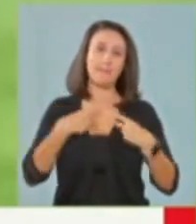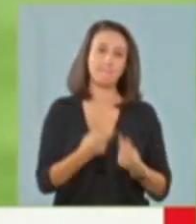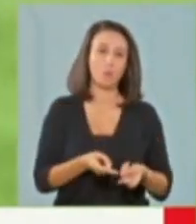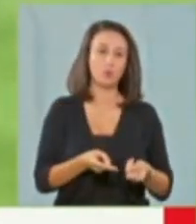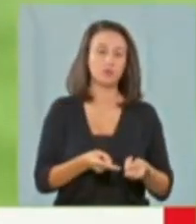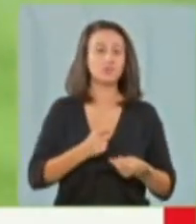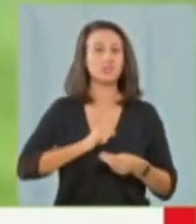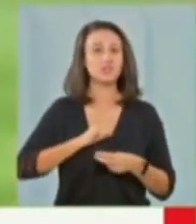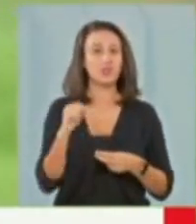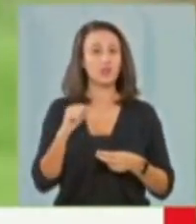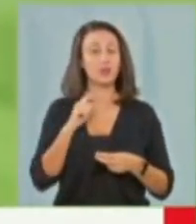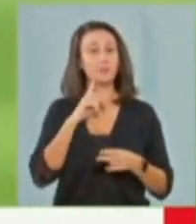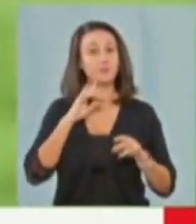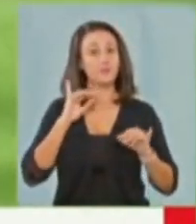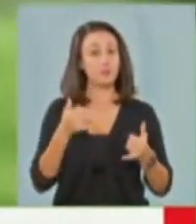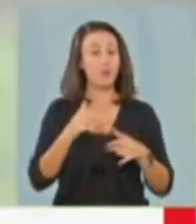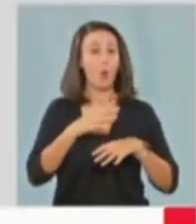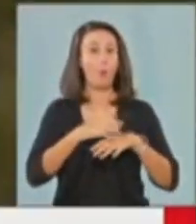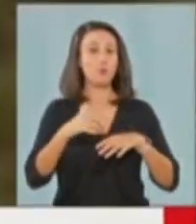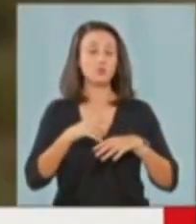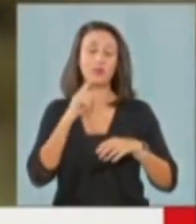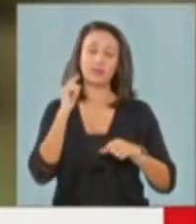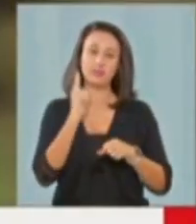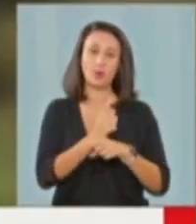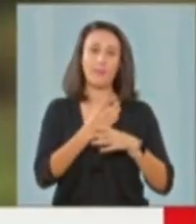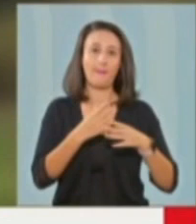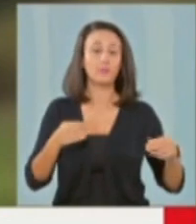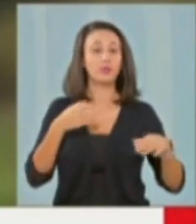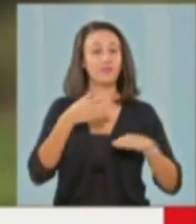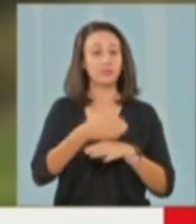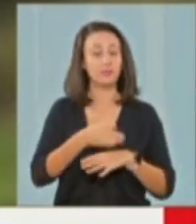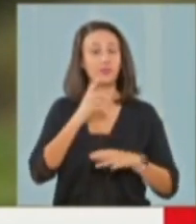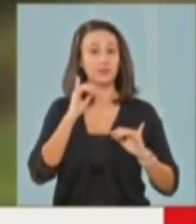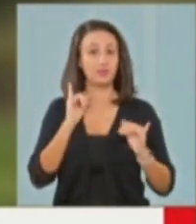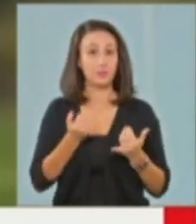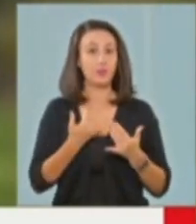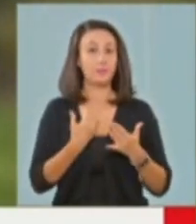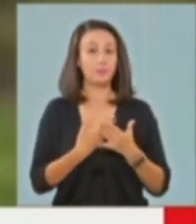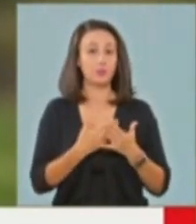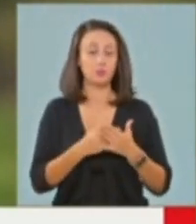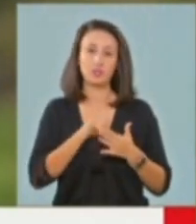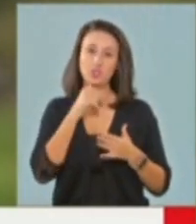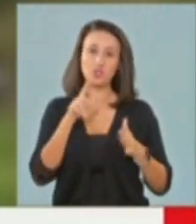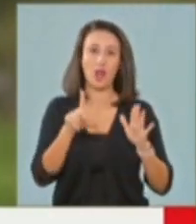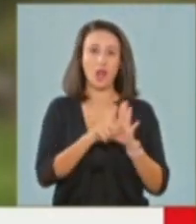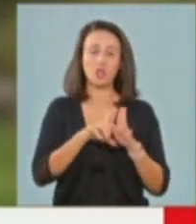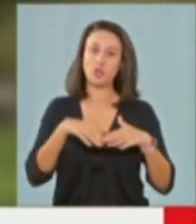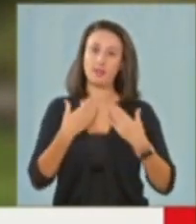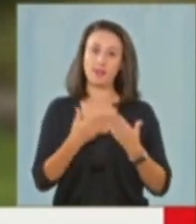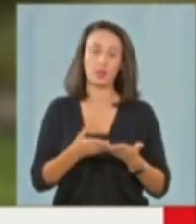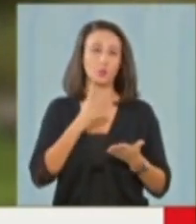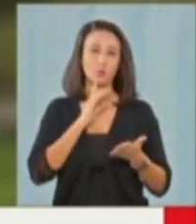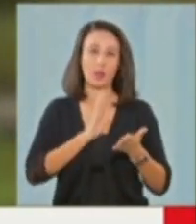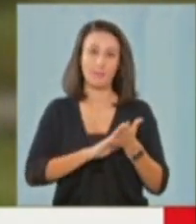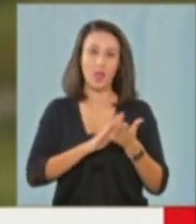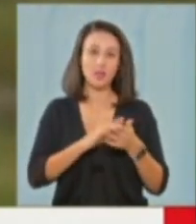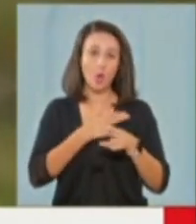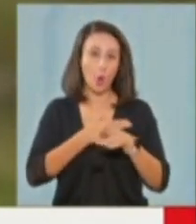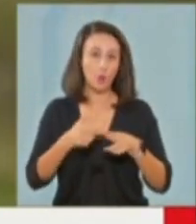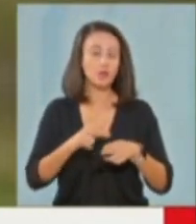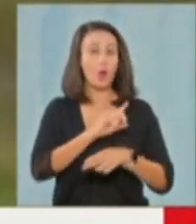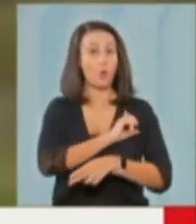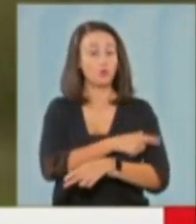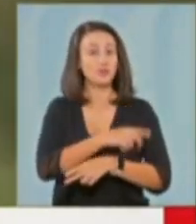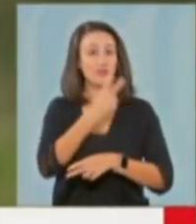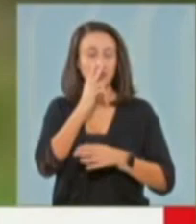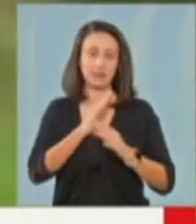capul sătenilor întâmplările cu urși care fac tot mai multe victime au loc în contextul în care nici legile date nu sunt aplicate corect iar autoritățile